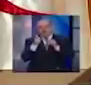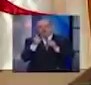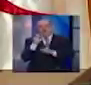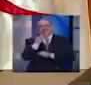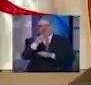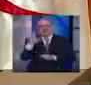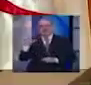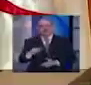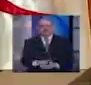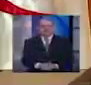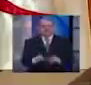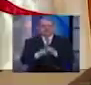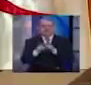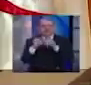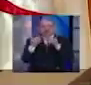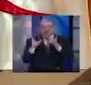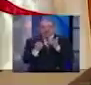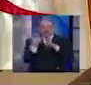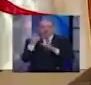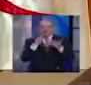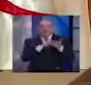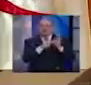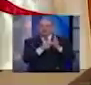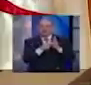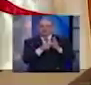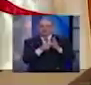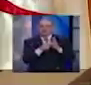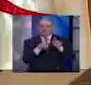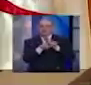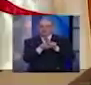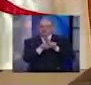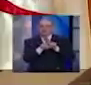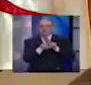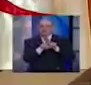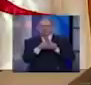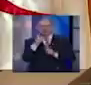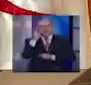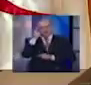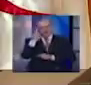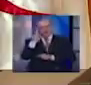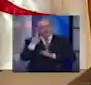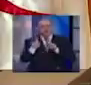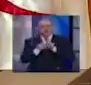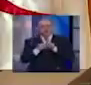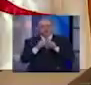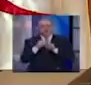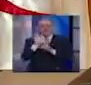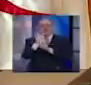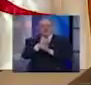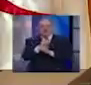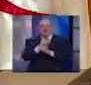machin? Mais ça se dit pas à la télévision. D'abord, on s'en fout.